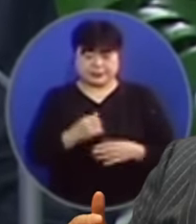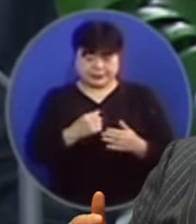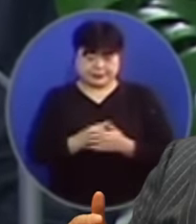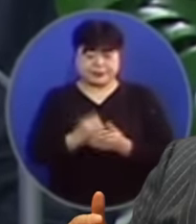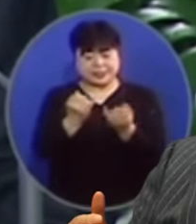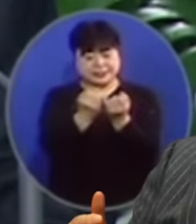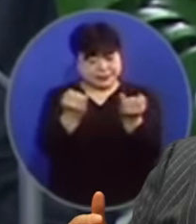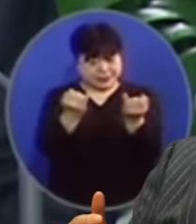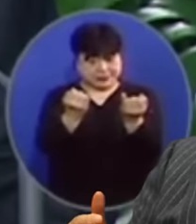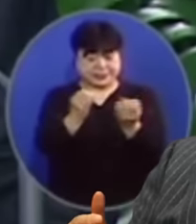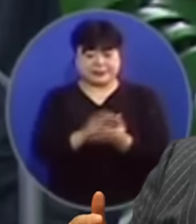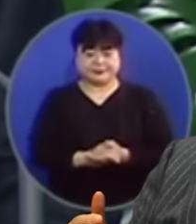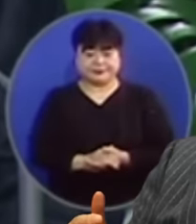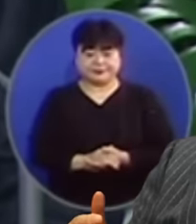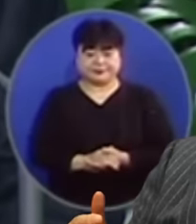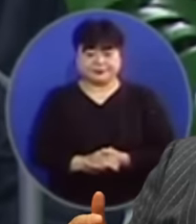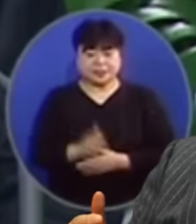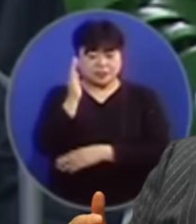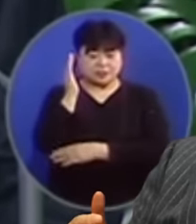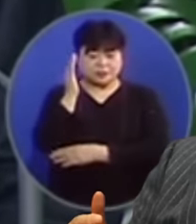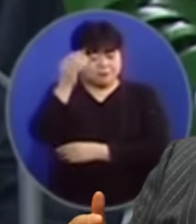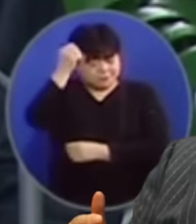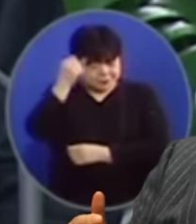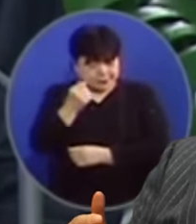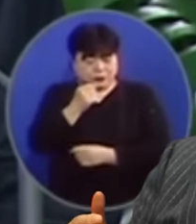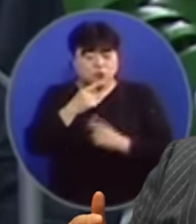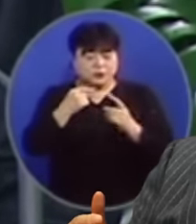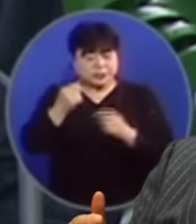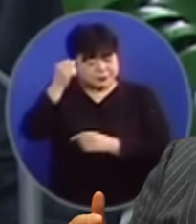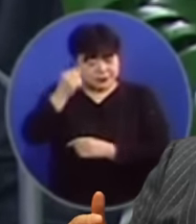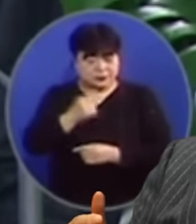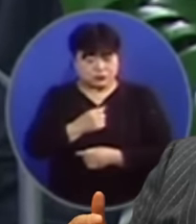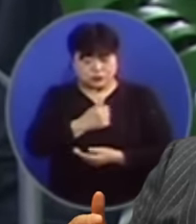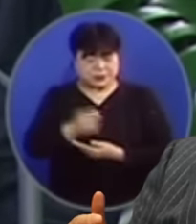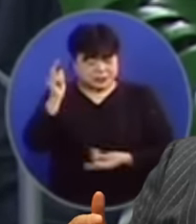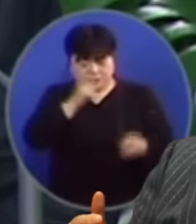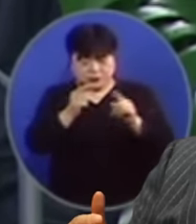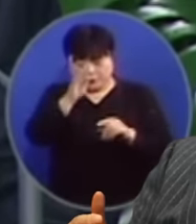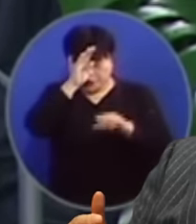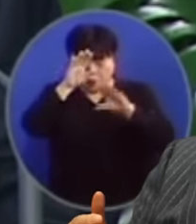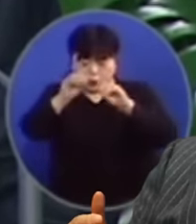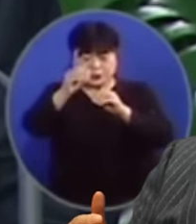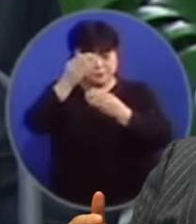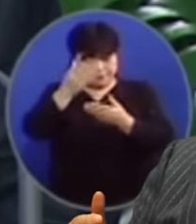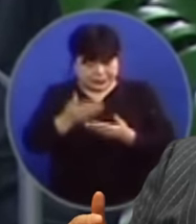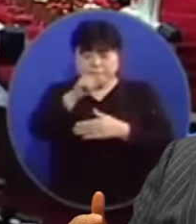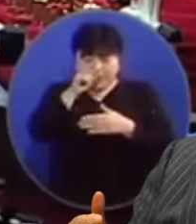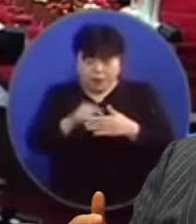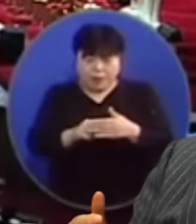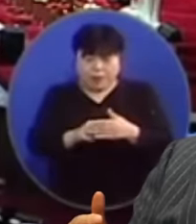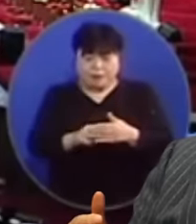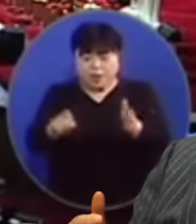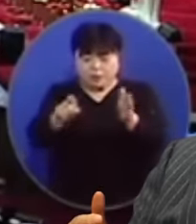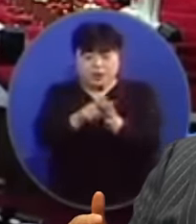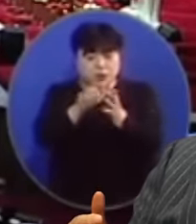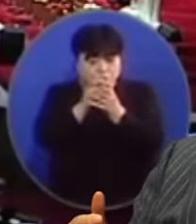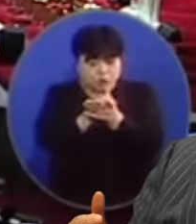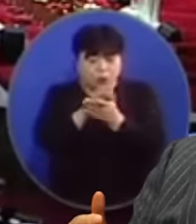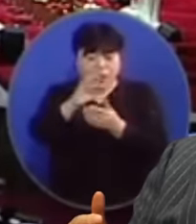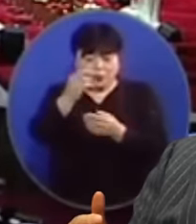그가 저희 설교 말씀을 기억했었어요. 제가 채찍에 맞음으로 너희가 나음을 입었다고 말했는데 믿고 기도를